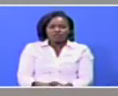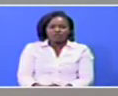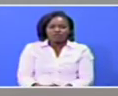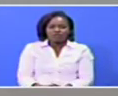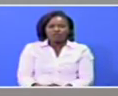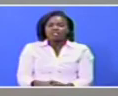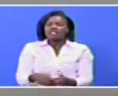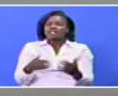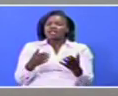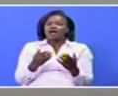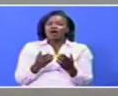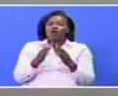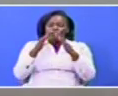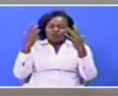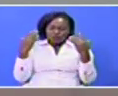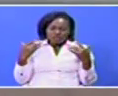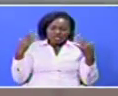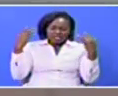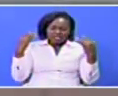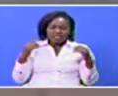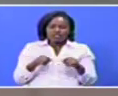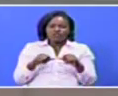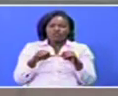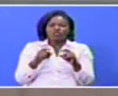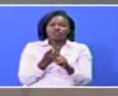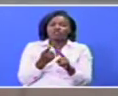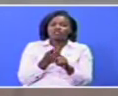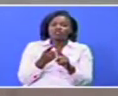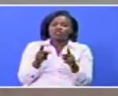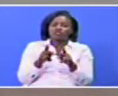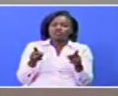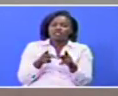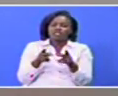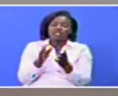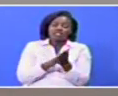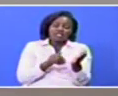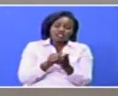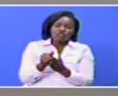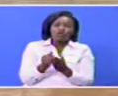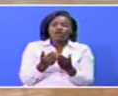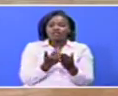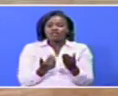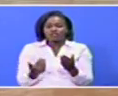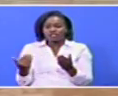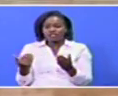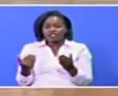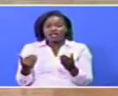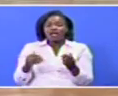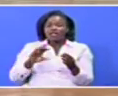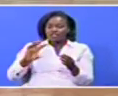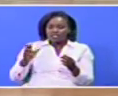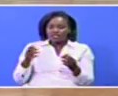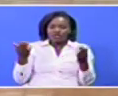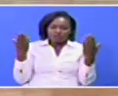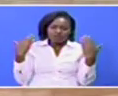Mvua zinazidi kuponda maeneo mbalimbali nchini kwenye msimu huu na kusababisha uharibifu mkubwa wa miundo misingi. Katika kaunti ya Meru, sehemu